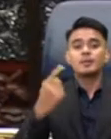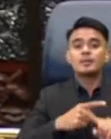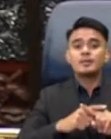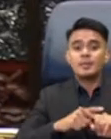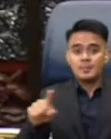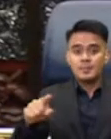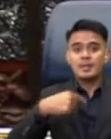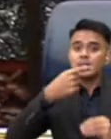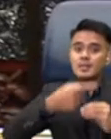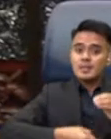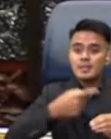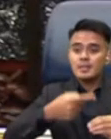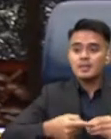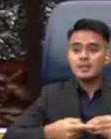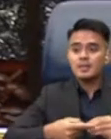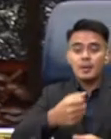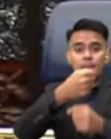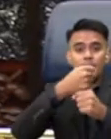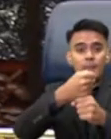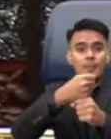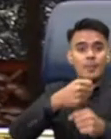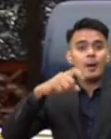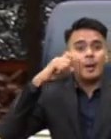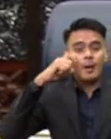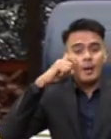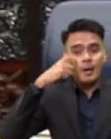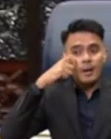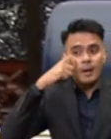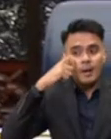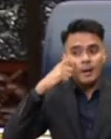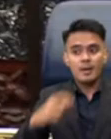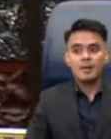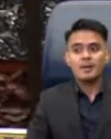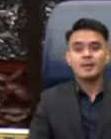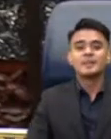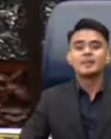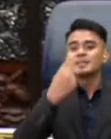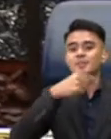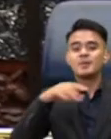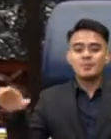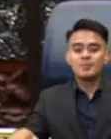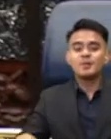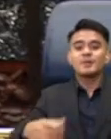yang yang kaki buat demonstrasi tu Sekarang jadi menteri jadi kuranglah